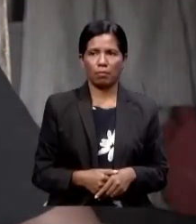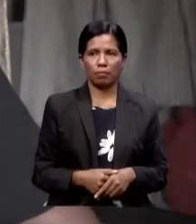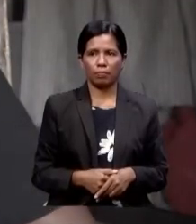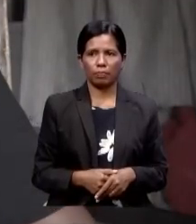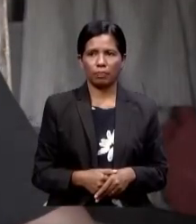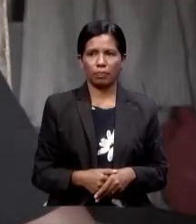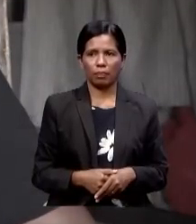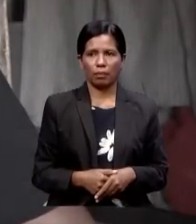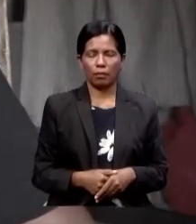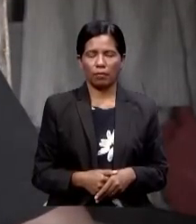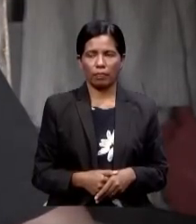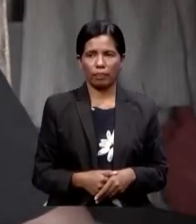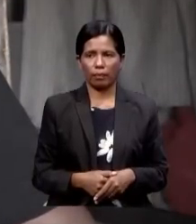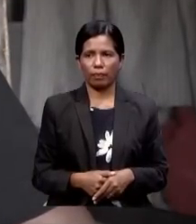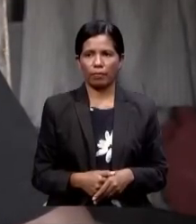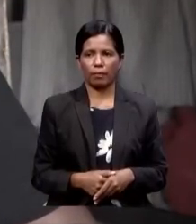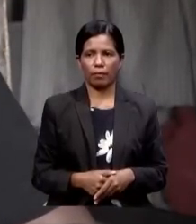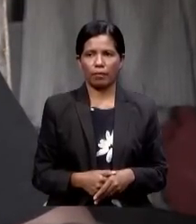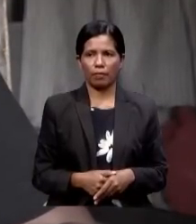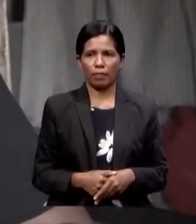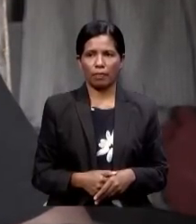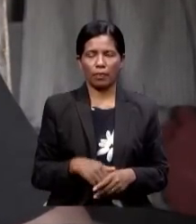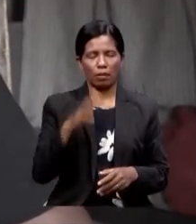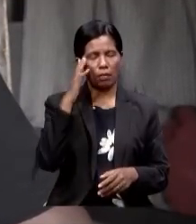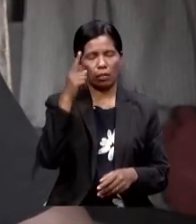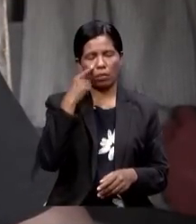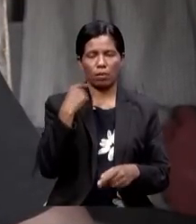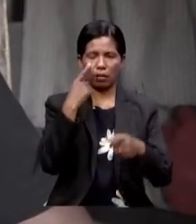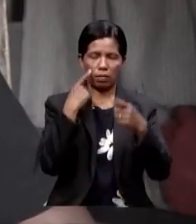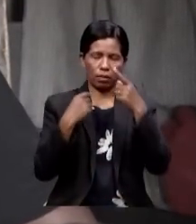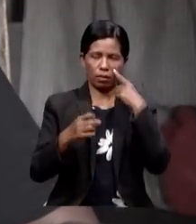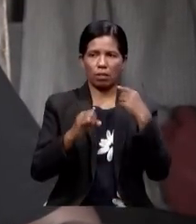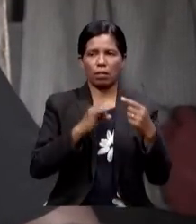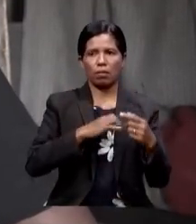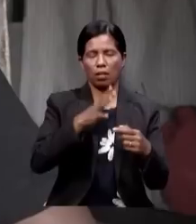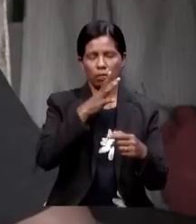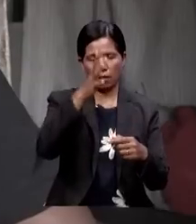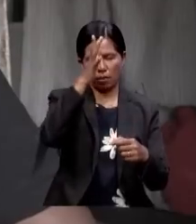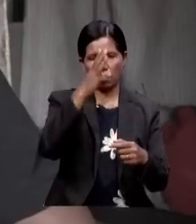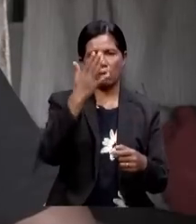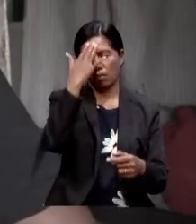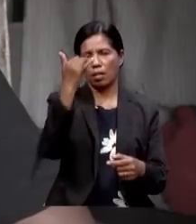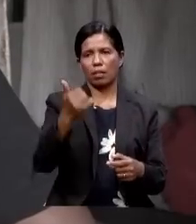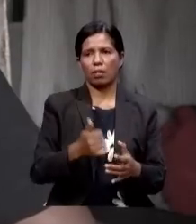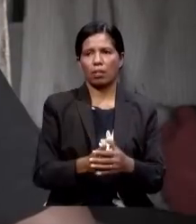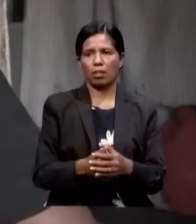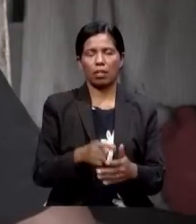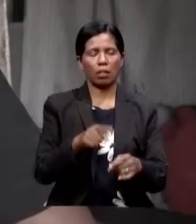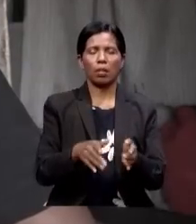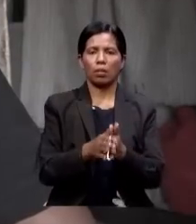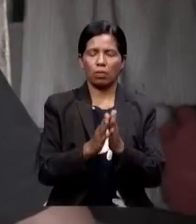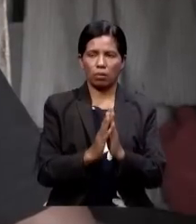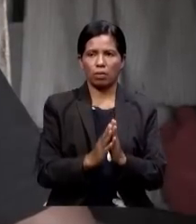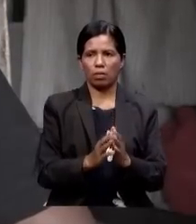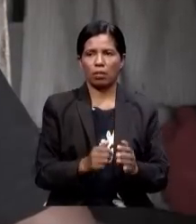Tunasan hanui ba turan mesa sa mesa turmat mesa tantanjit. Ne hanu berkat tu sekambe nusa ne kita husna mai sira